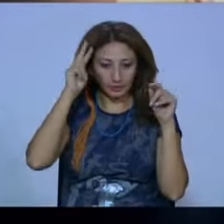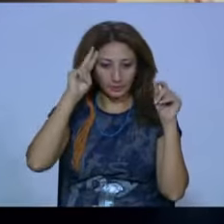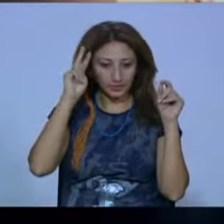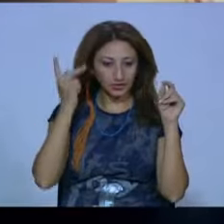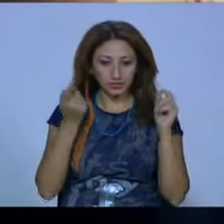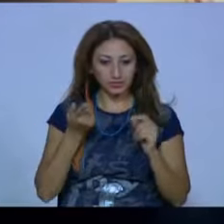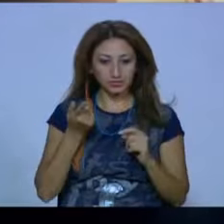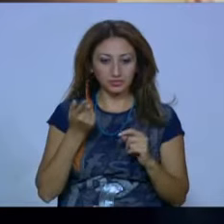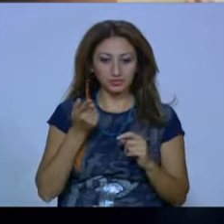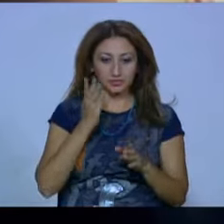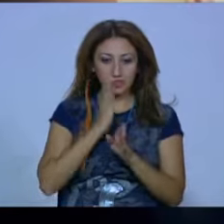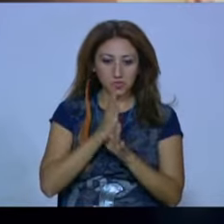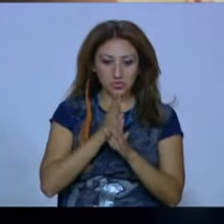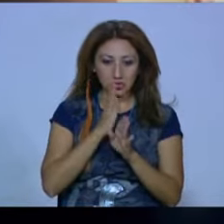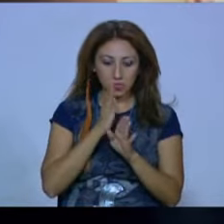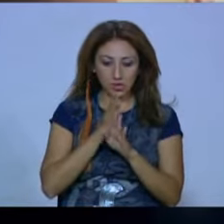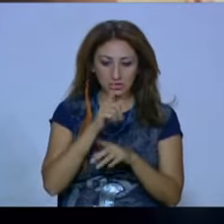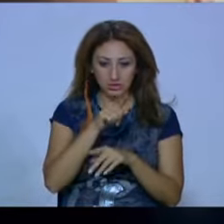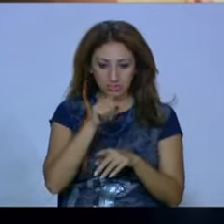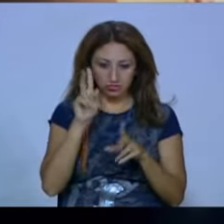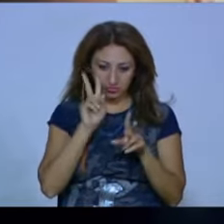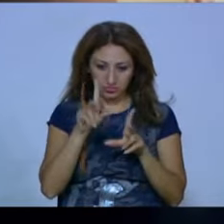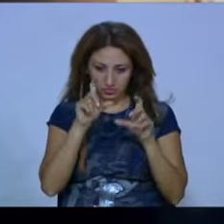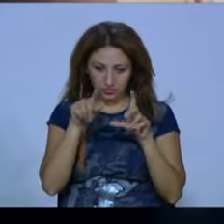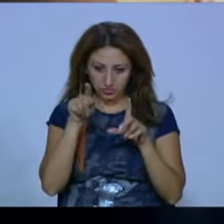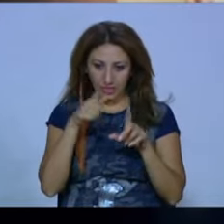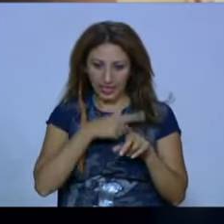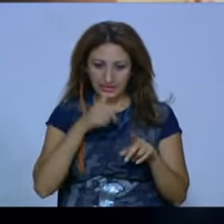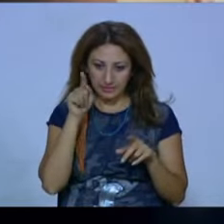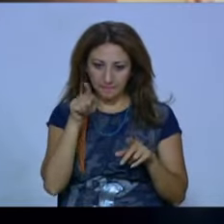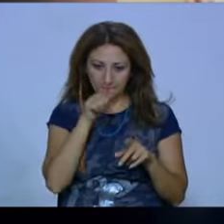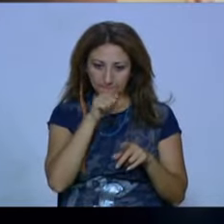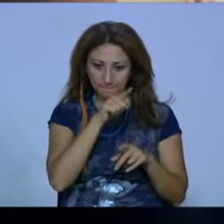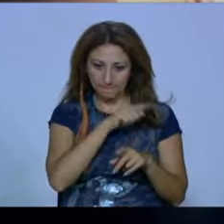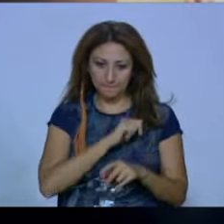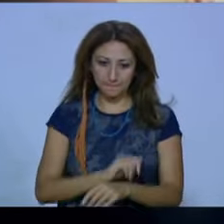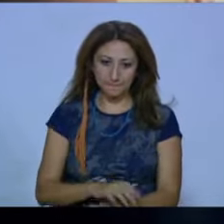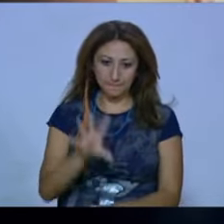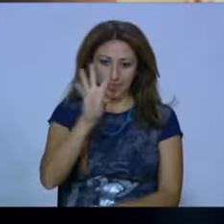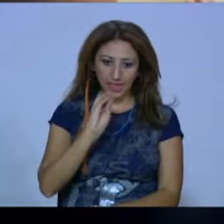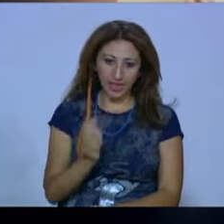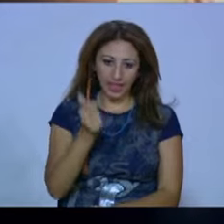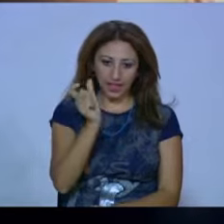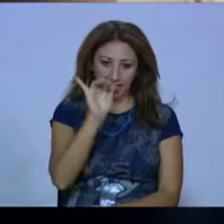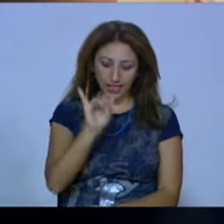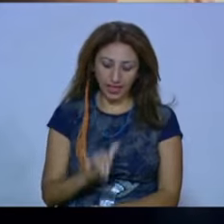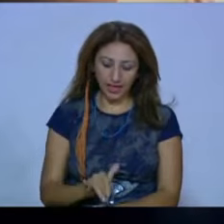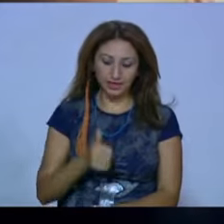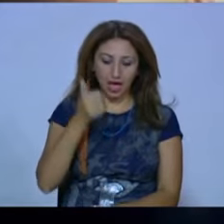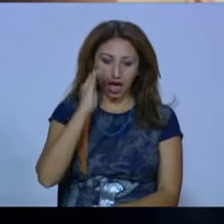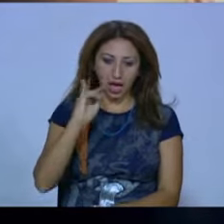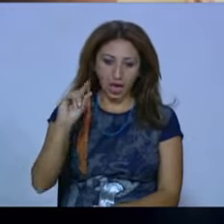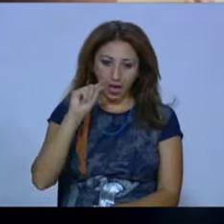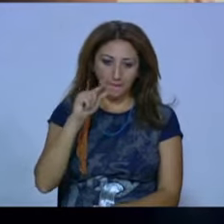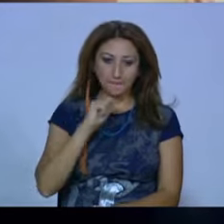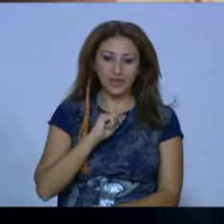طلعت زين عيد وعمرو عرفة محمد امين السقا واشرف محمد امين الله يرحمه وهاني رمزي وهاني واحمد عيد ومحمد